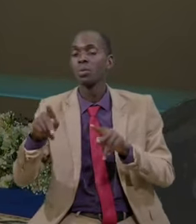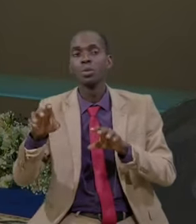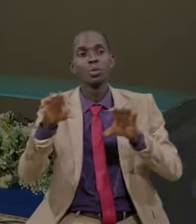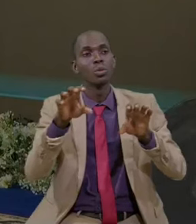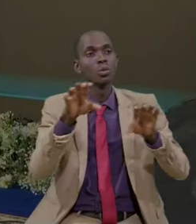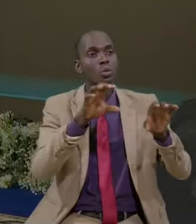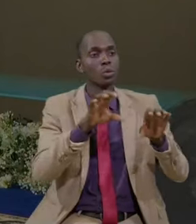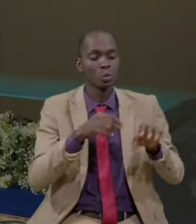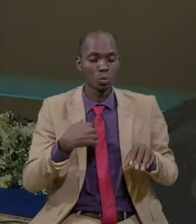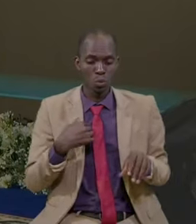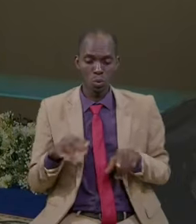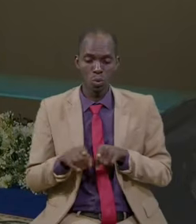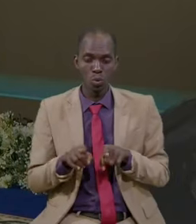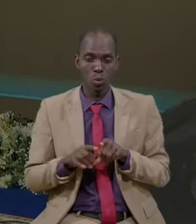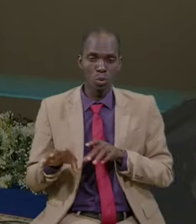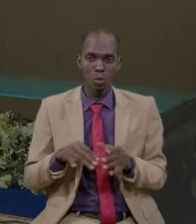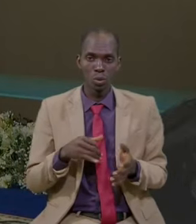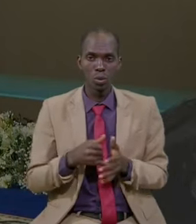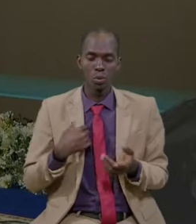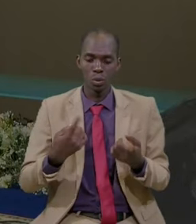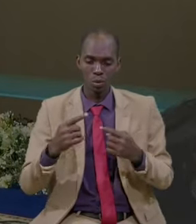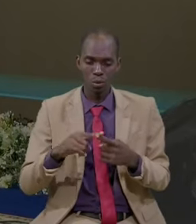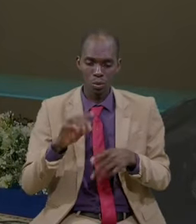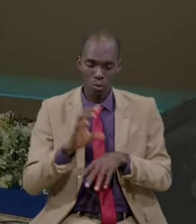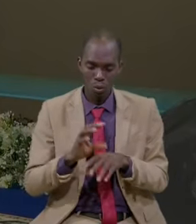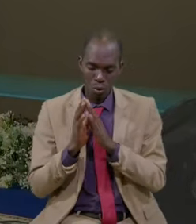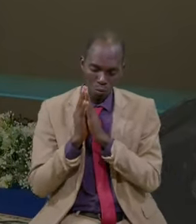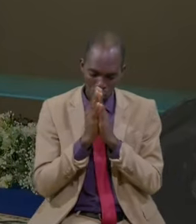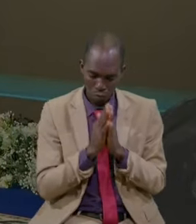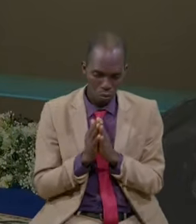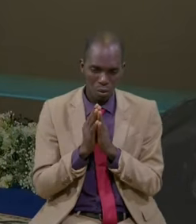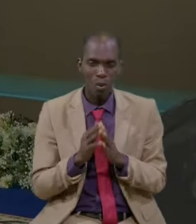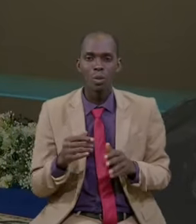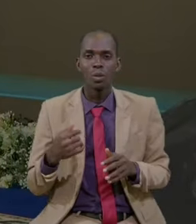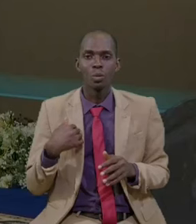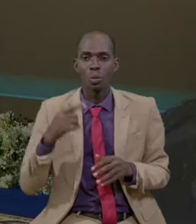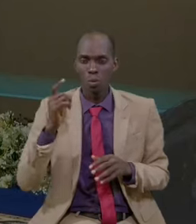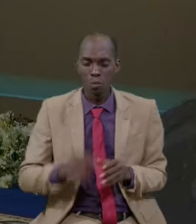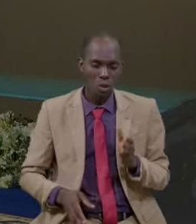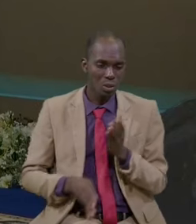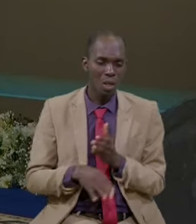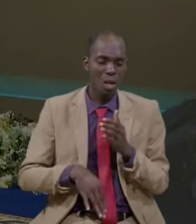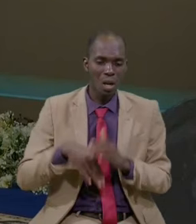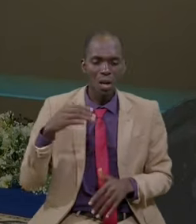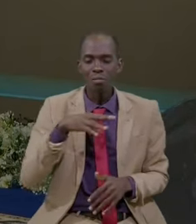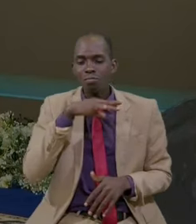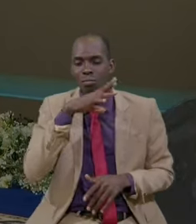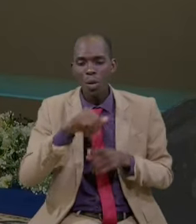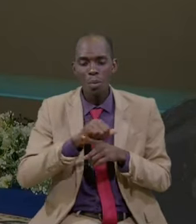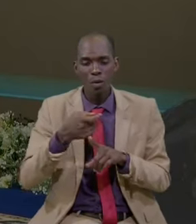vous savez, si je le fais et je fais, et que tout le monde le fait, et je viens à l'église en priant,